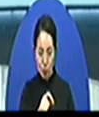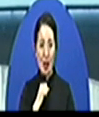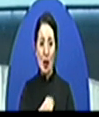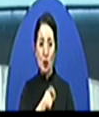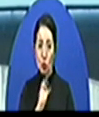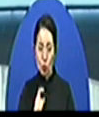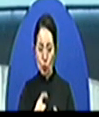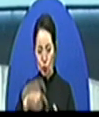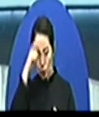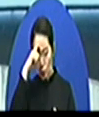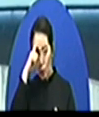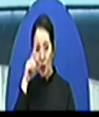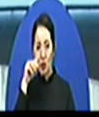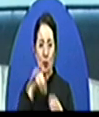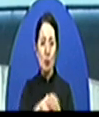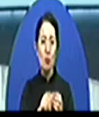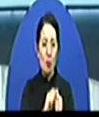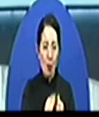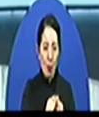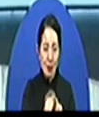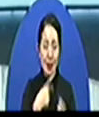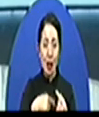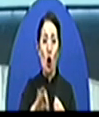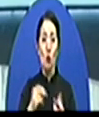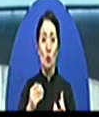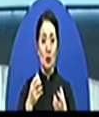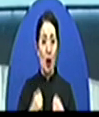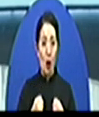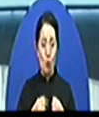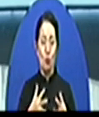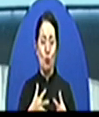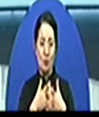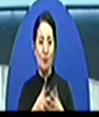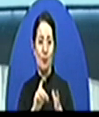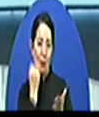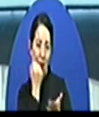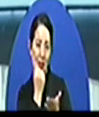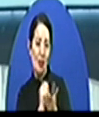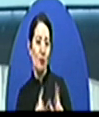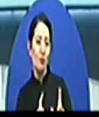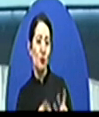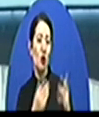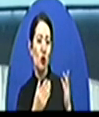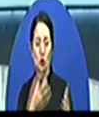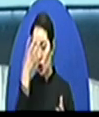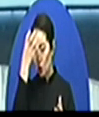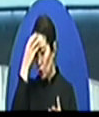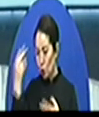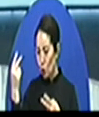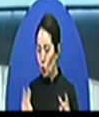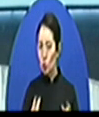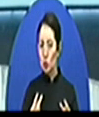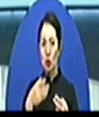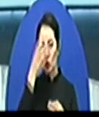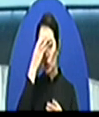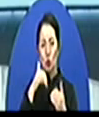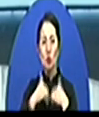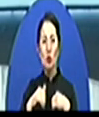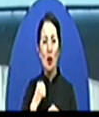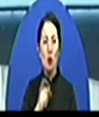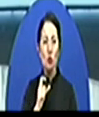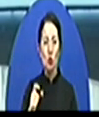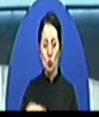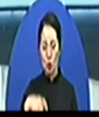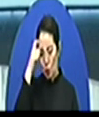түрээслэх дүмчлэх болцолтой орон сууцаар хангах батламжийг гаргууллаа. Засгийн газраас төрийн үйлчилгээний болон төрийн тусгай албан хаагчдыг түрээслэх